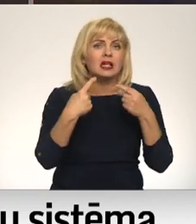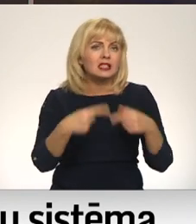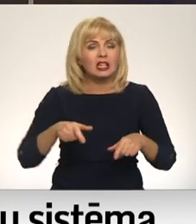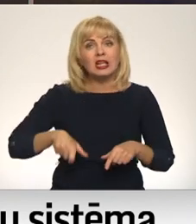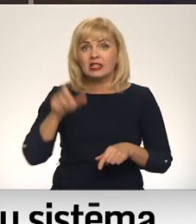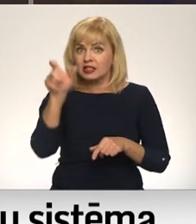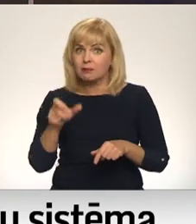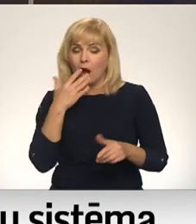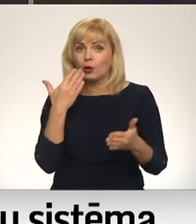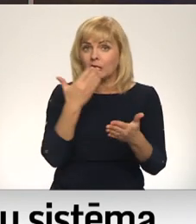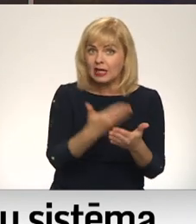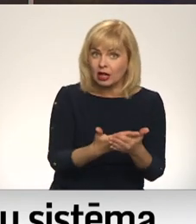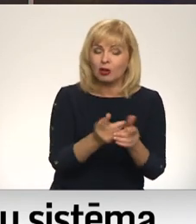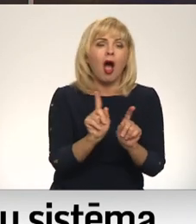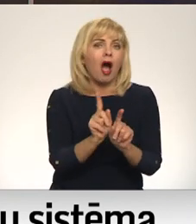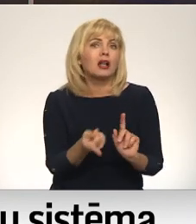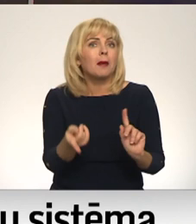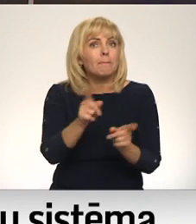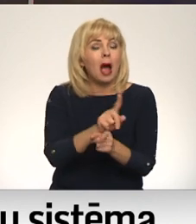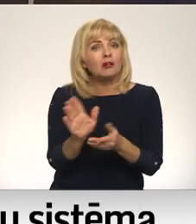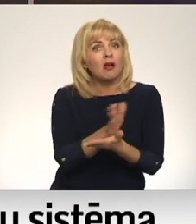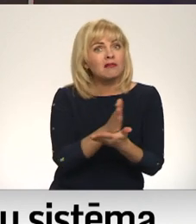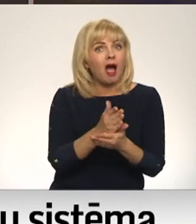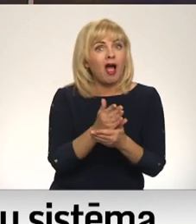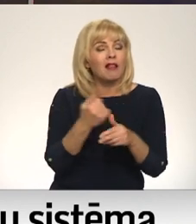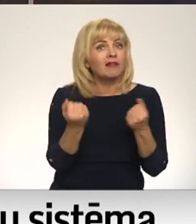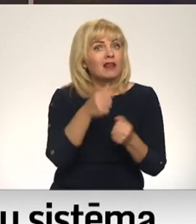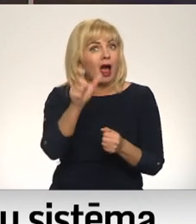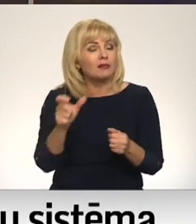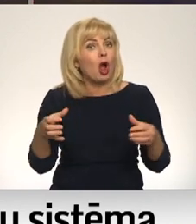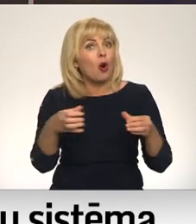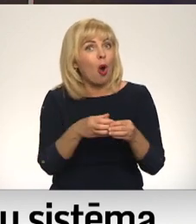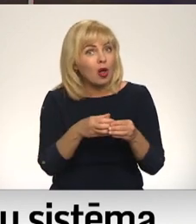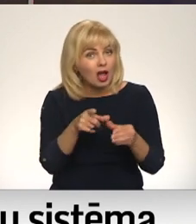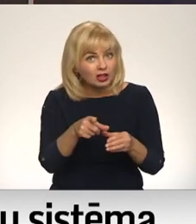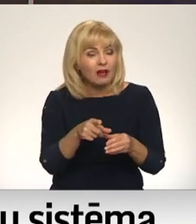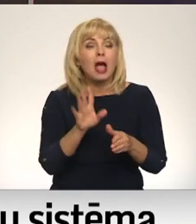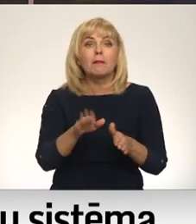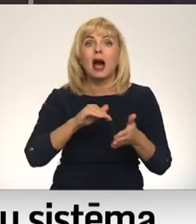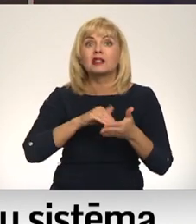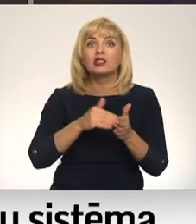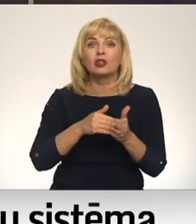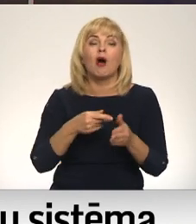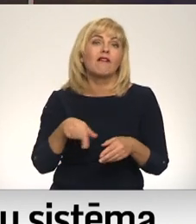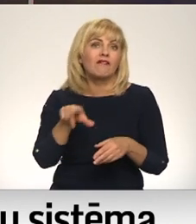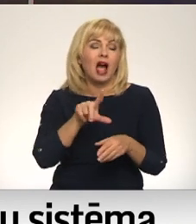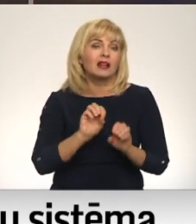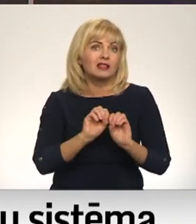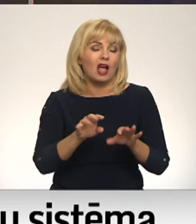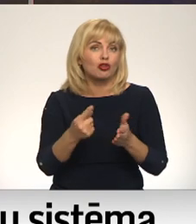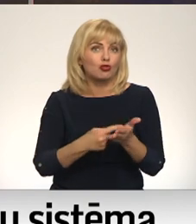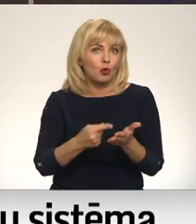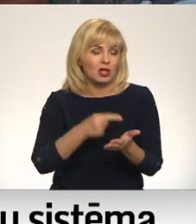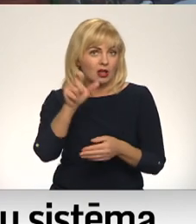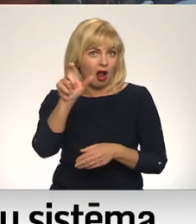inspektori ieteikumi, kā arī mainījusies daļa darbinieku kolektīva. Par situāciju Naukšēnu lietā vairāk ziņu stāstīt Vitāna Strate.